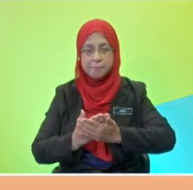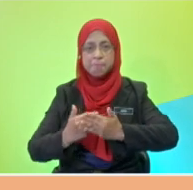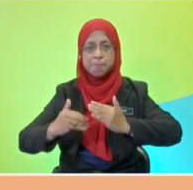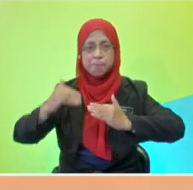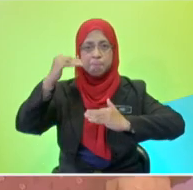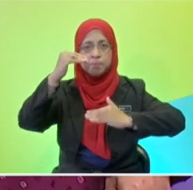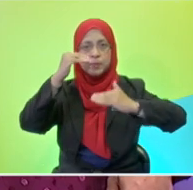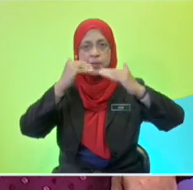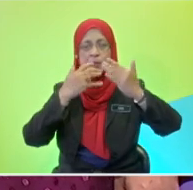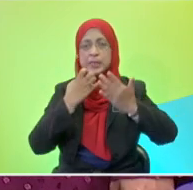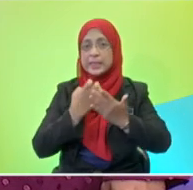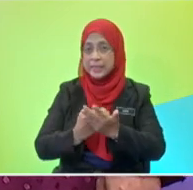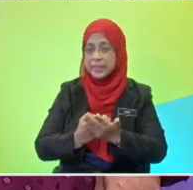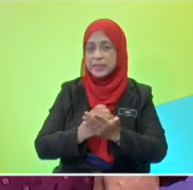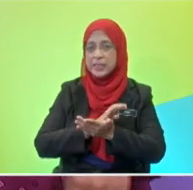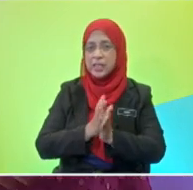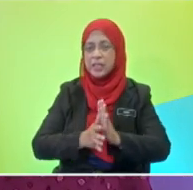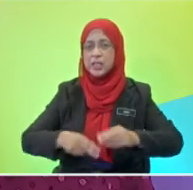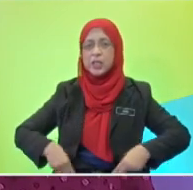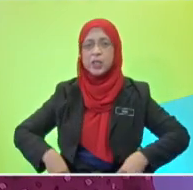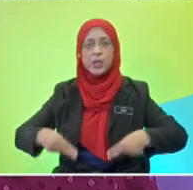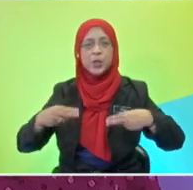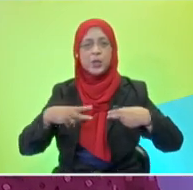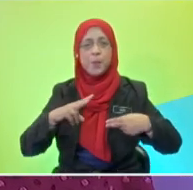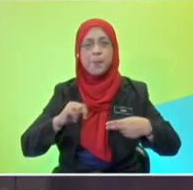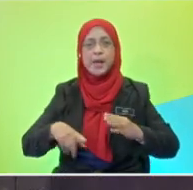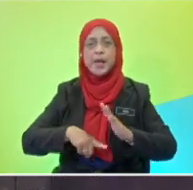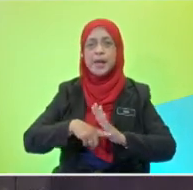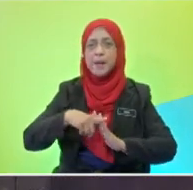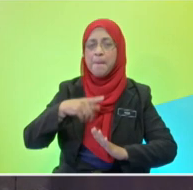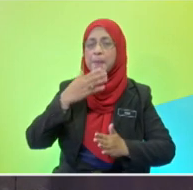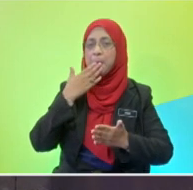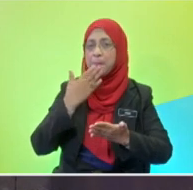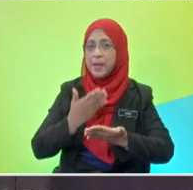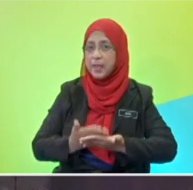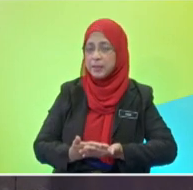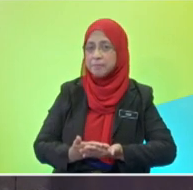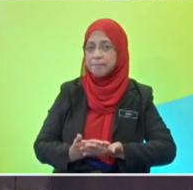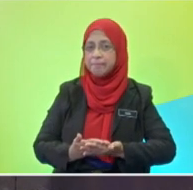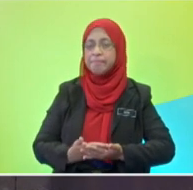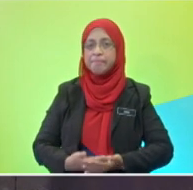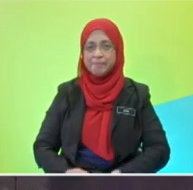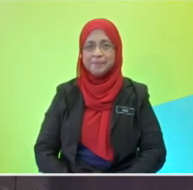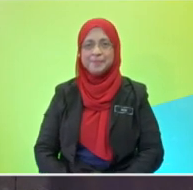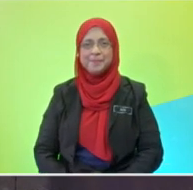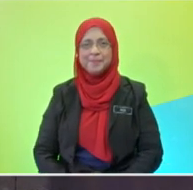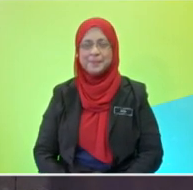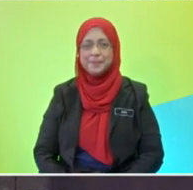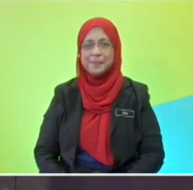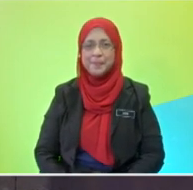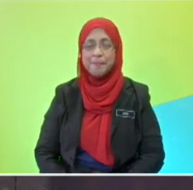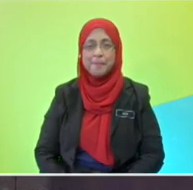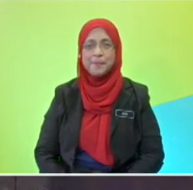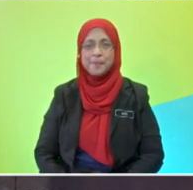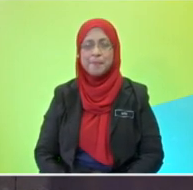jadi kehidupan kita pun akan lebih baik akan menjadi lebih baik oke iya Baiklah